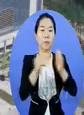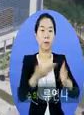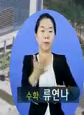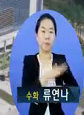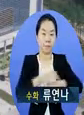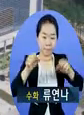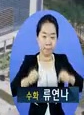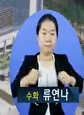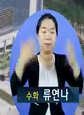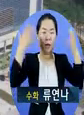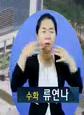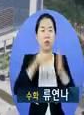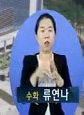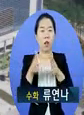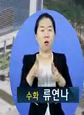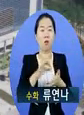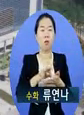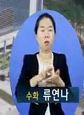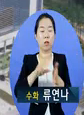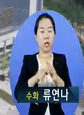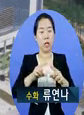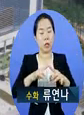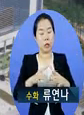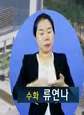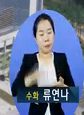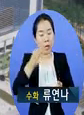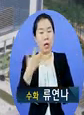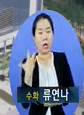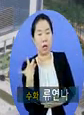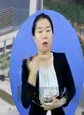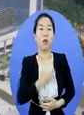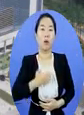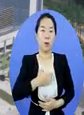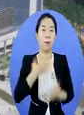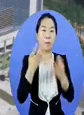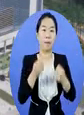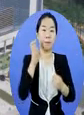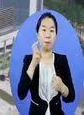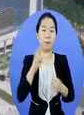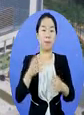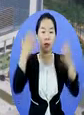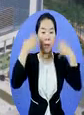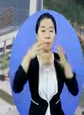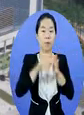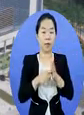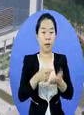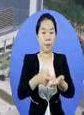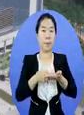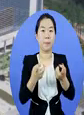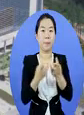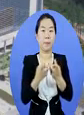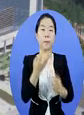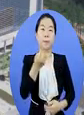안녕하십니까? 무더운 날씨에 에어컨 사용하시면서도 전기요금 걱정 만만치 않으실 텐데요. 여름철 에너지 절약 방법 몇